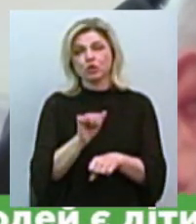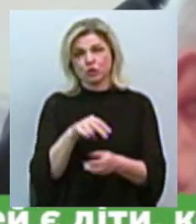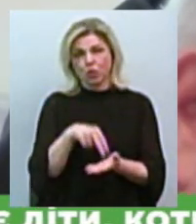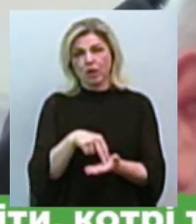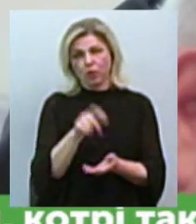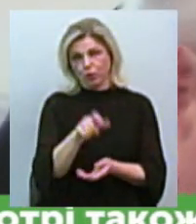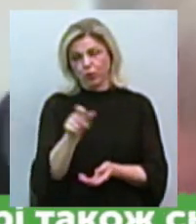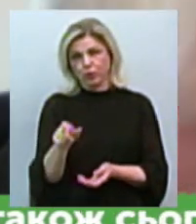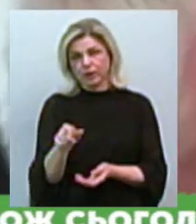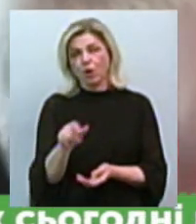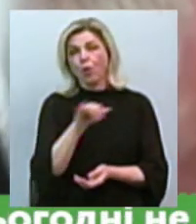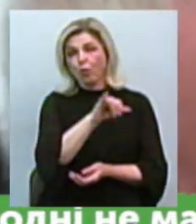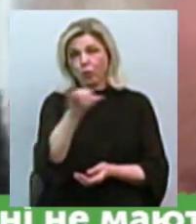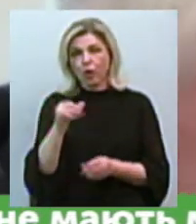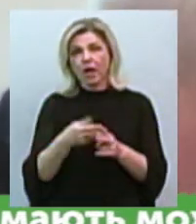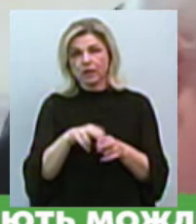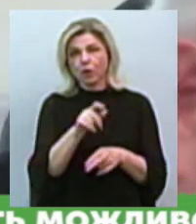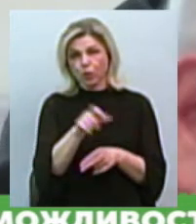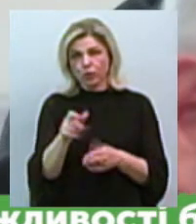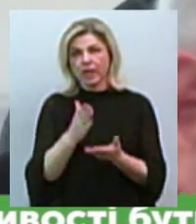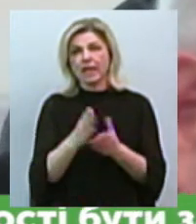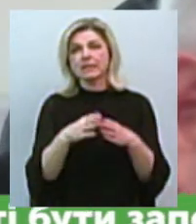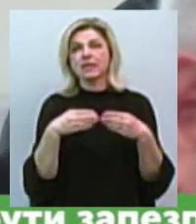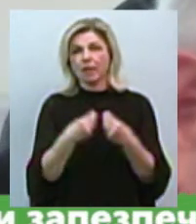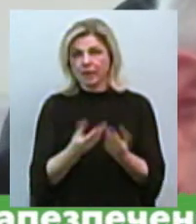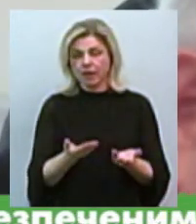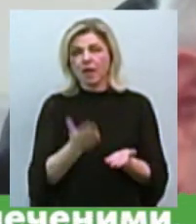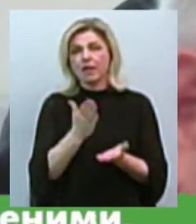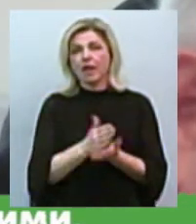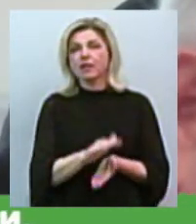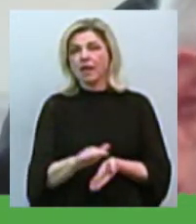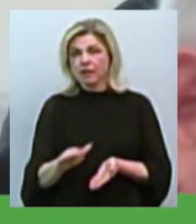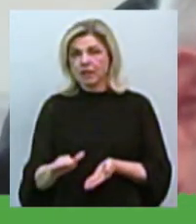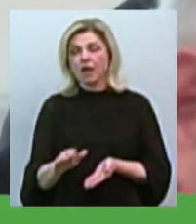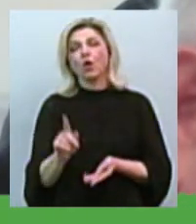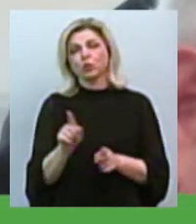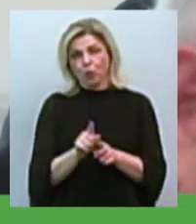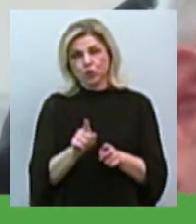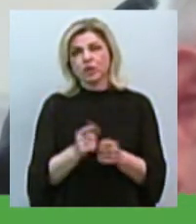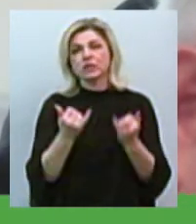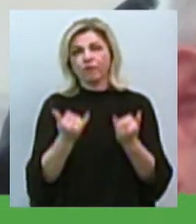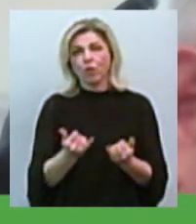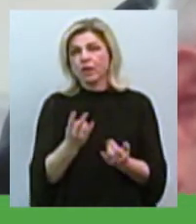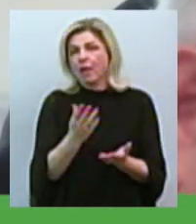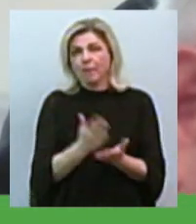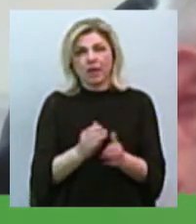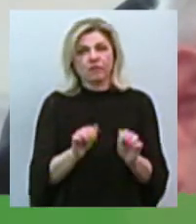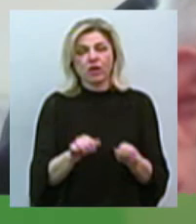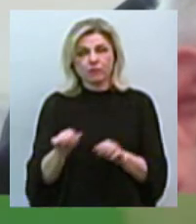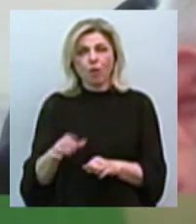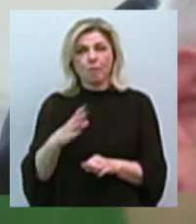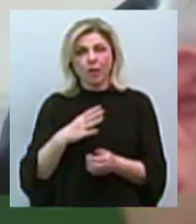люди. У этих людей есть семьи, у этих людей есть дети, которые также сегодня не имеют возможности